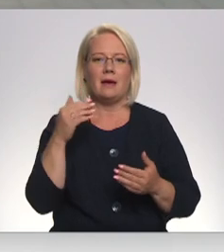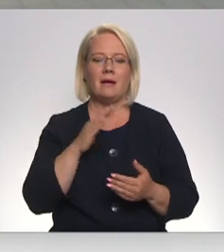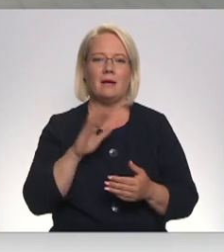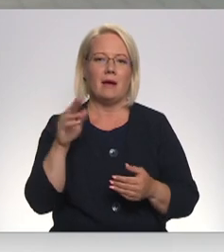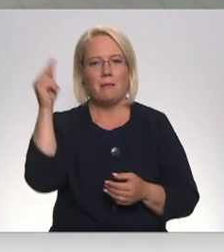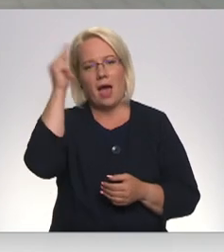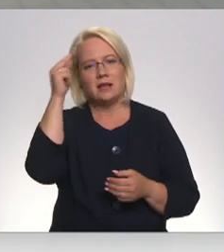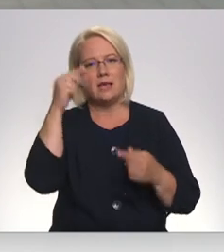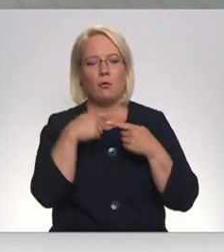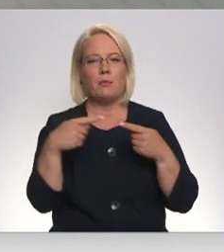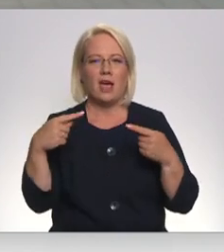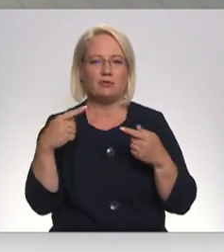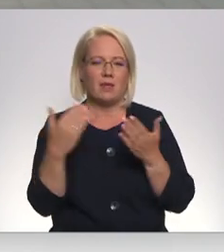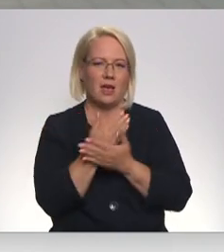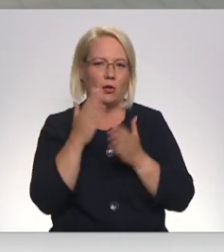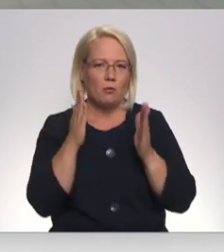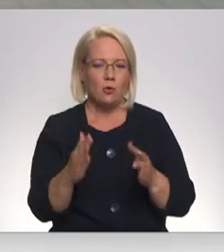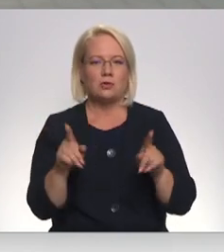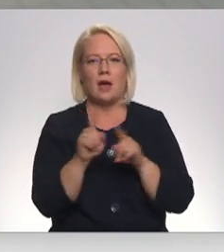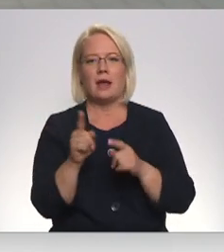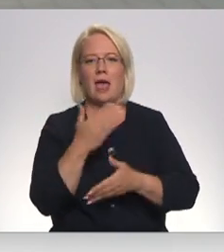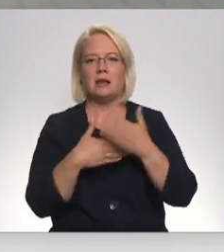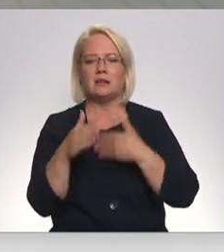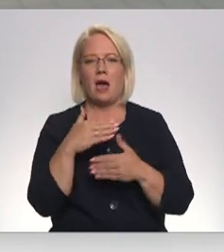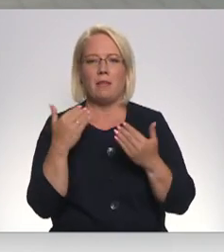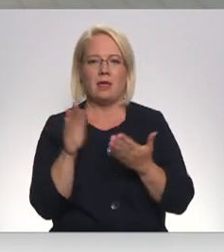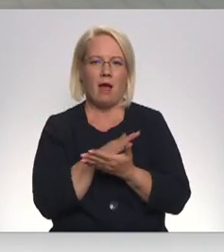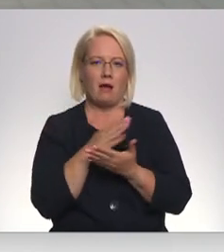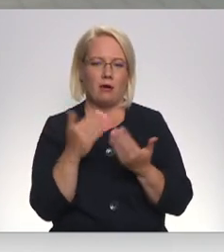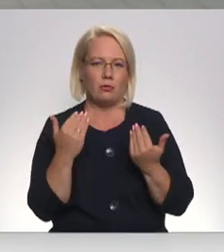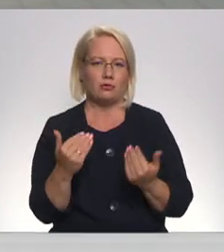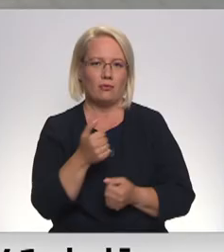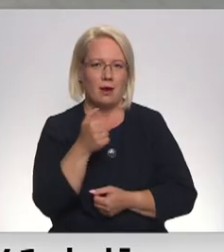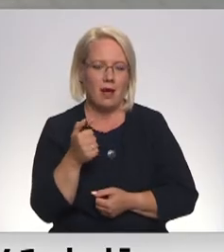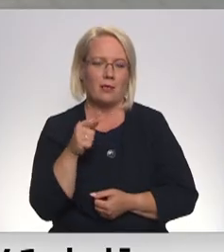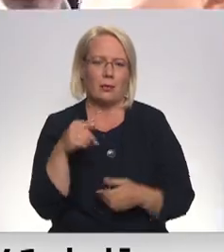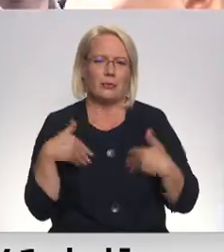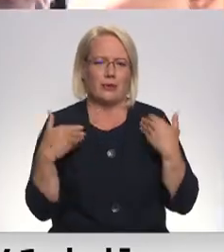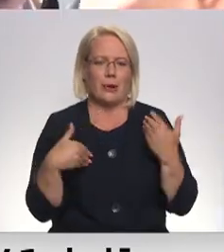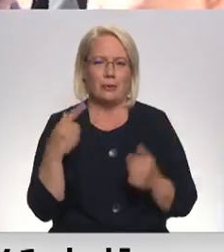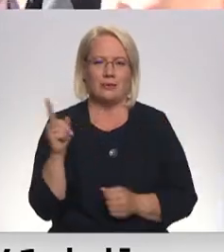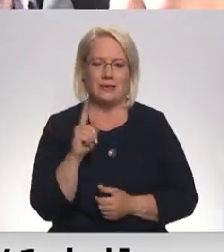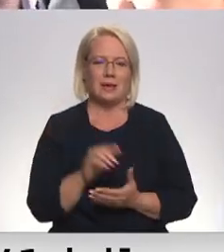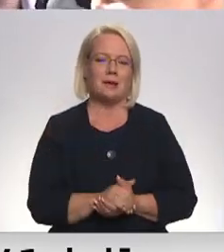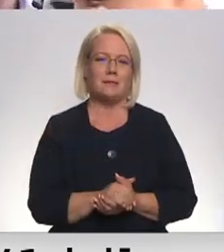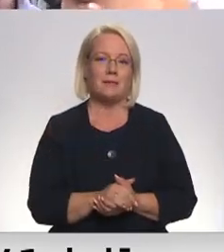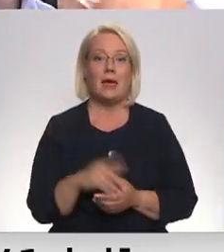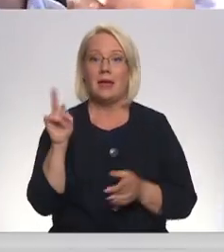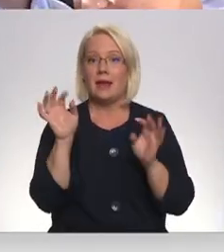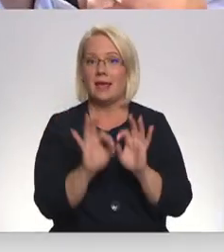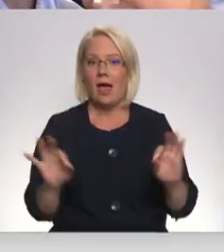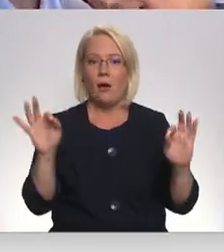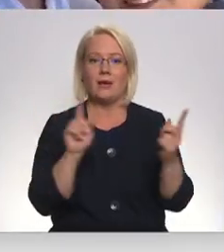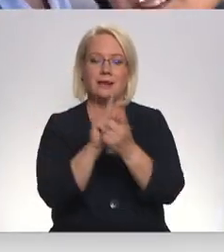priekšmetiem, kāda būs, jo mums arī uz eksāmenu šogad jāliek. Tas ir tāds uztraukums. Ir jauki satikt draugus